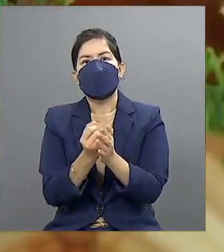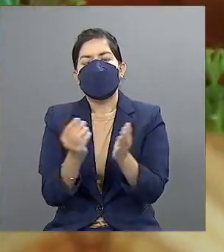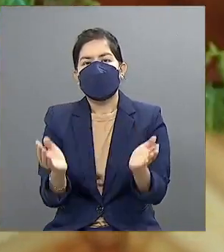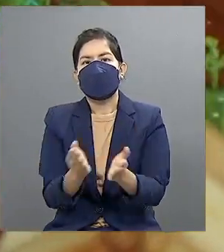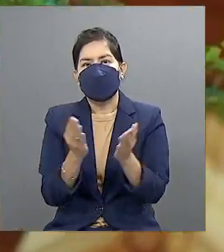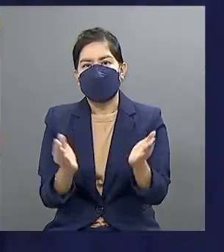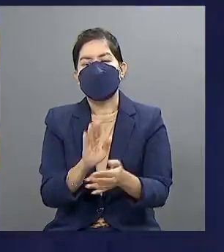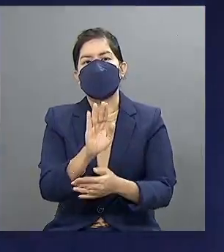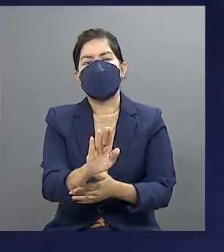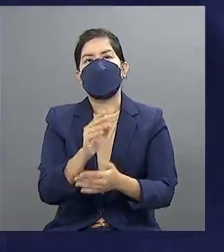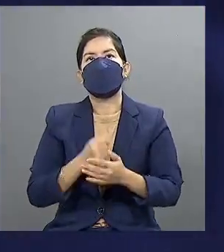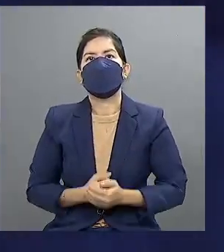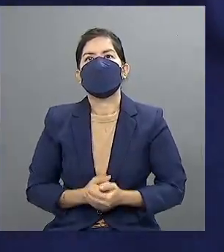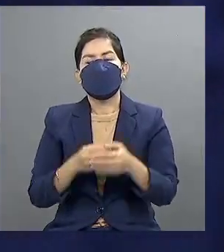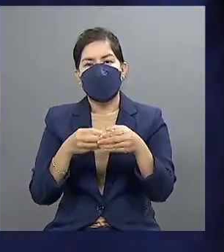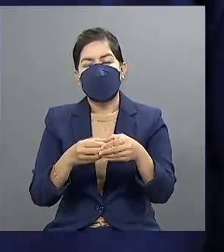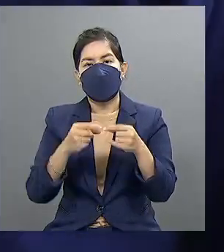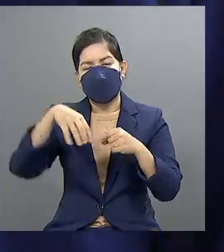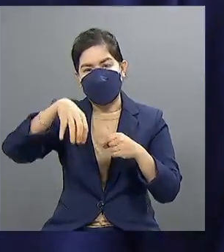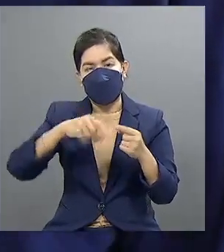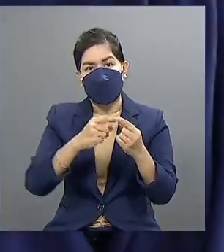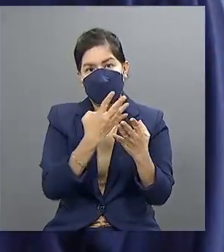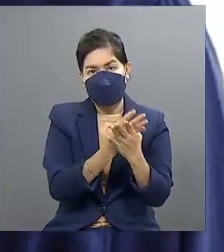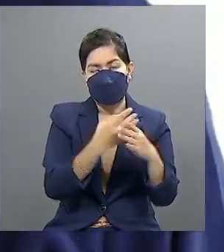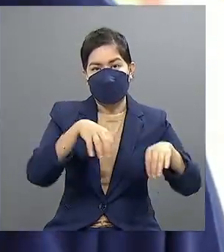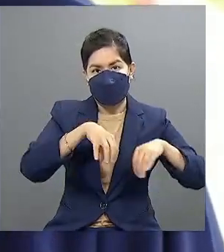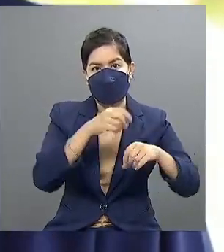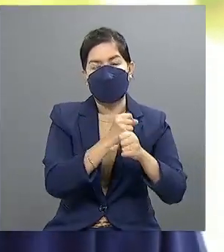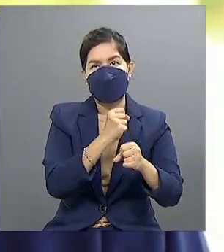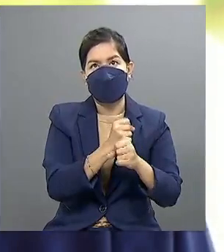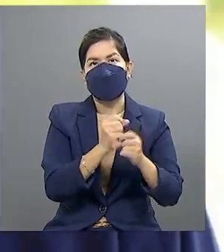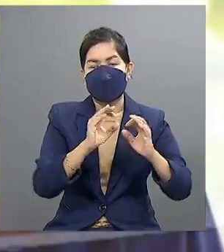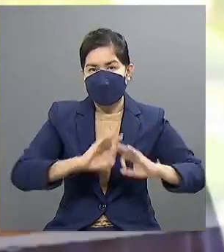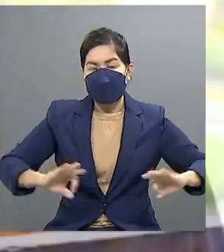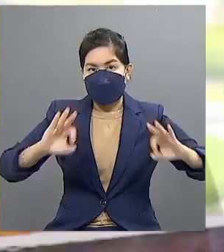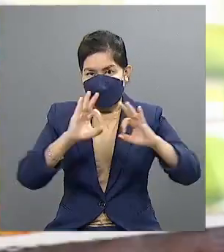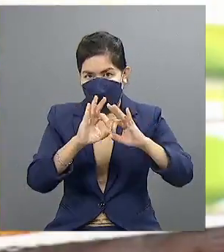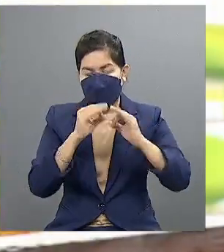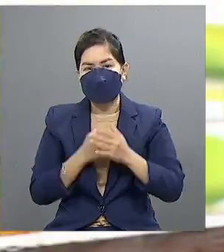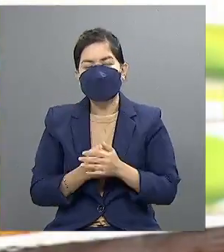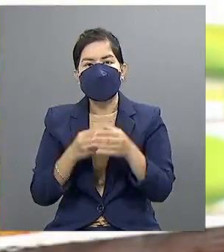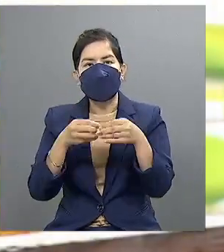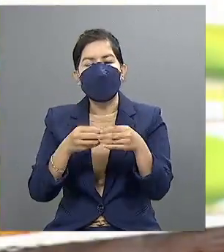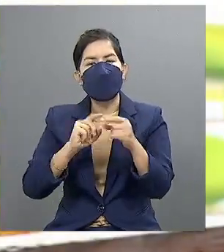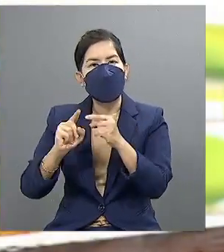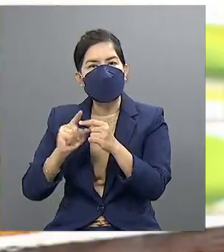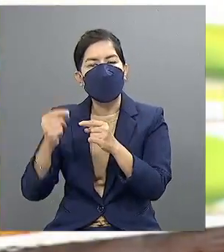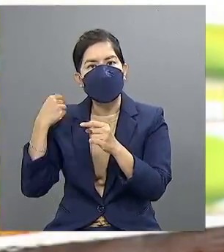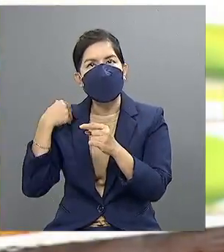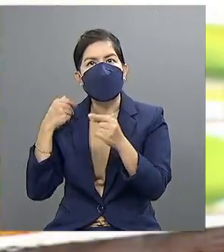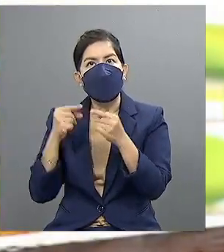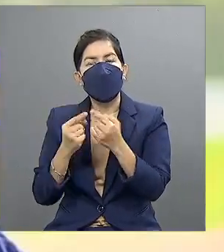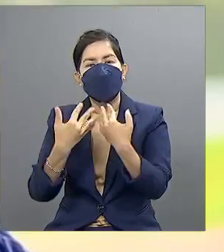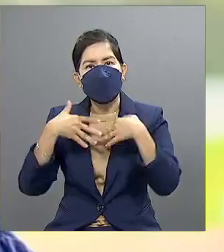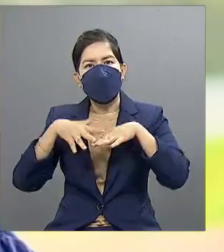จัดขึ้นและสิ่งที่สำคัญที่สุดคือการนำหน่วยงานในภาคส่วนอื่นๆเข้ามามีส่วนร่วมในการขับเ